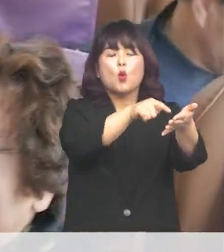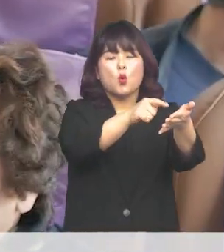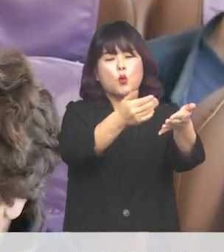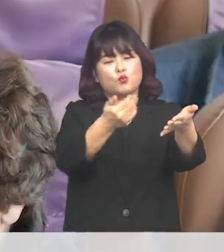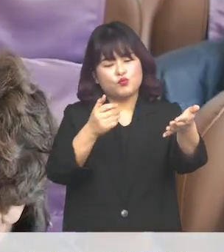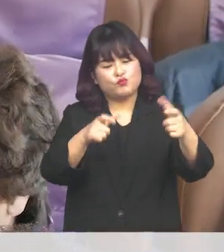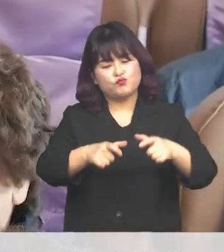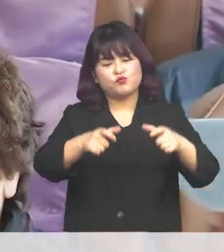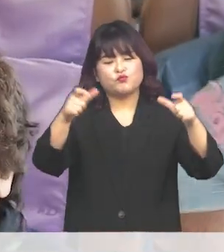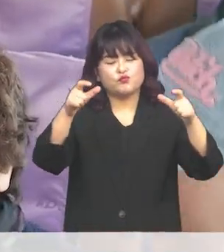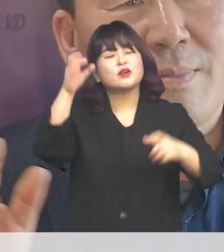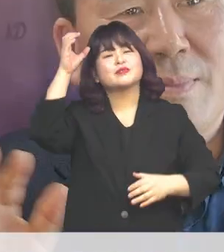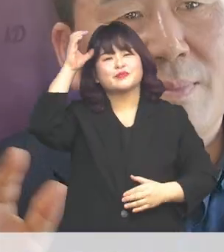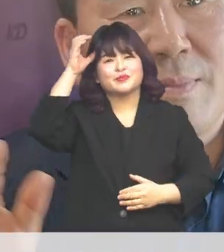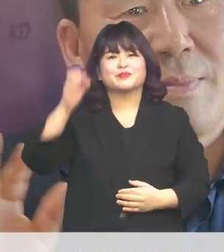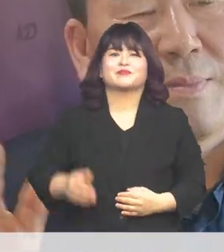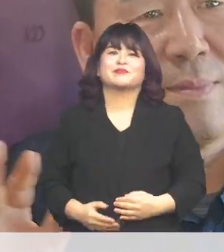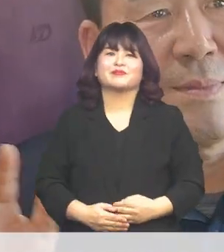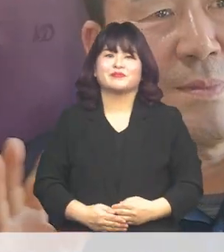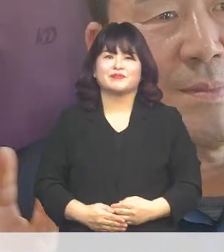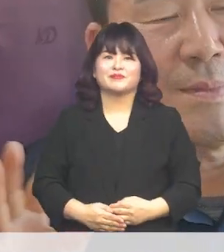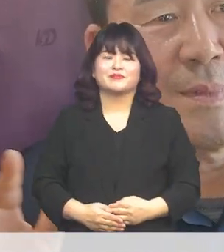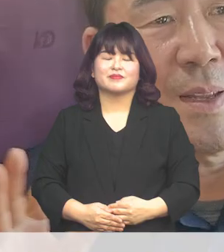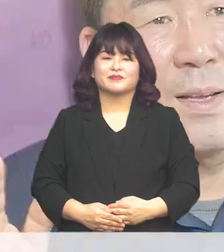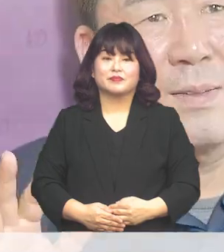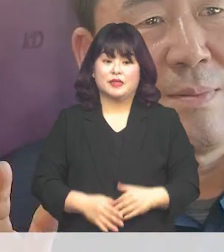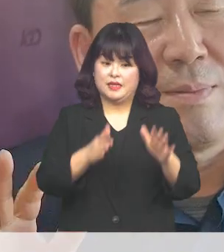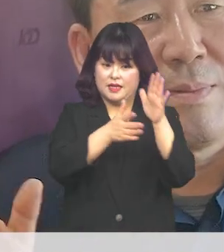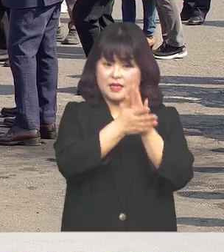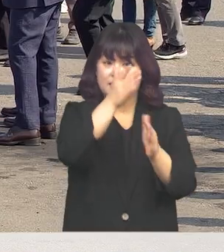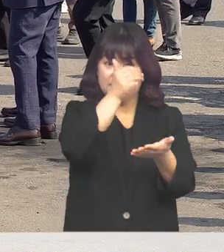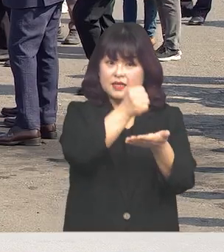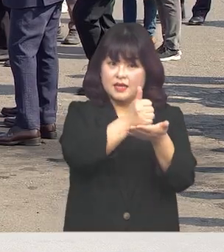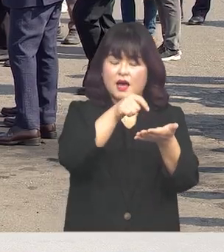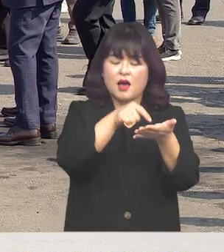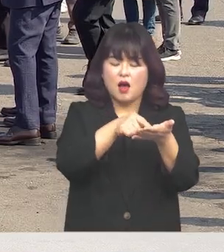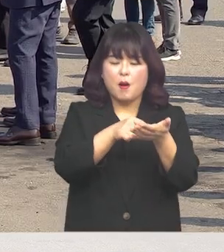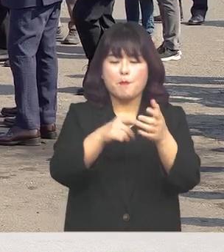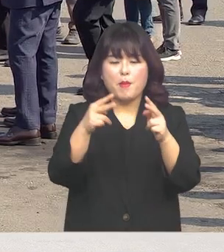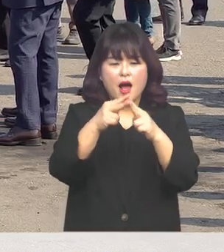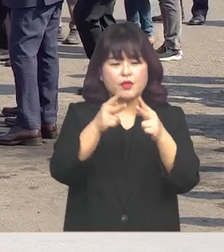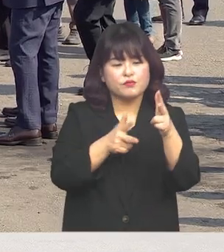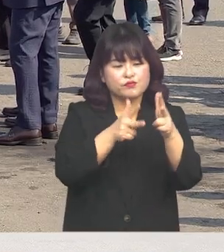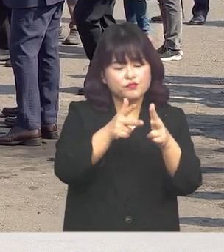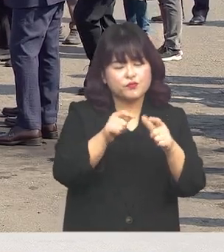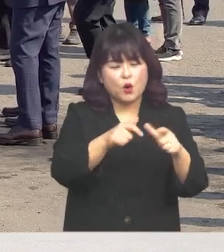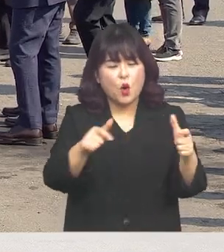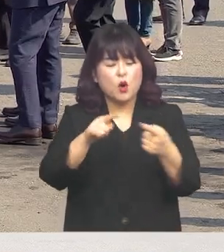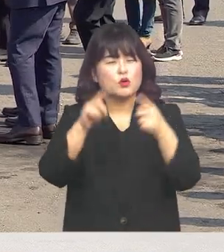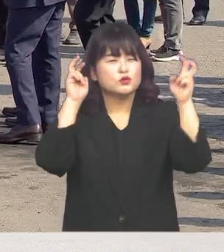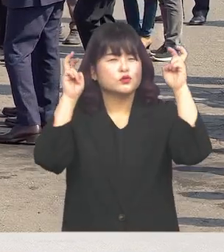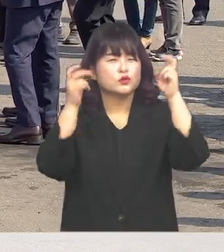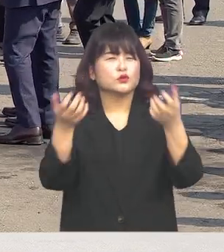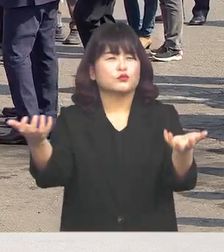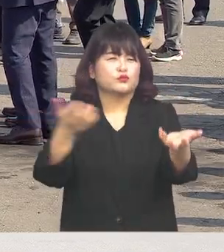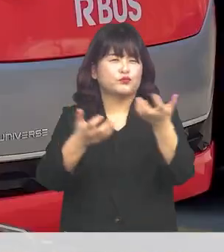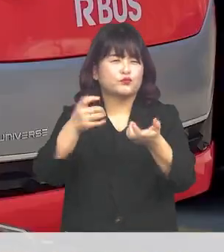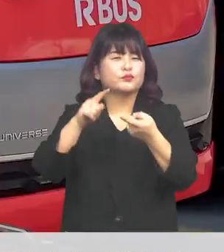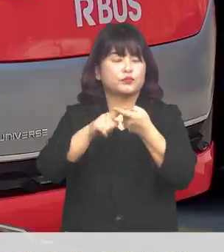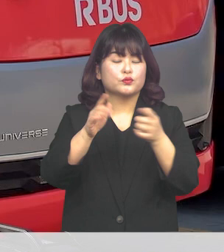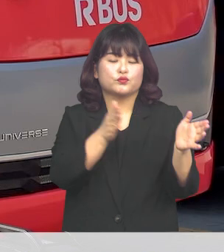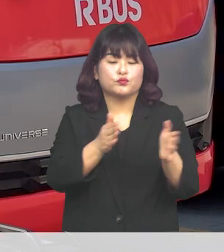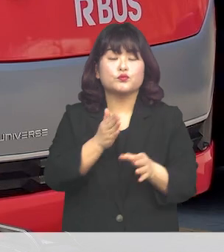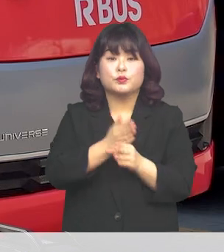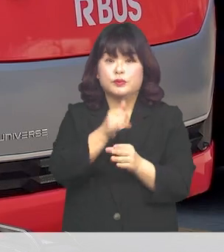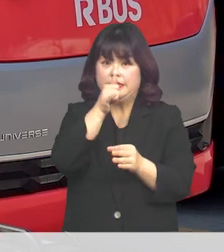대중교통 인프라 확충에 대한 기대감을 나타냈습니다. 이 시장은 반도체 산업을 중심으로 많은 기업들이 용인에